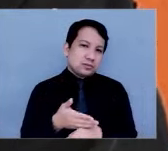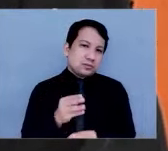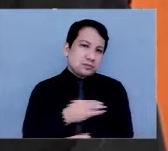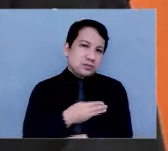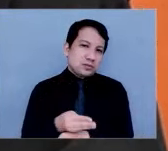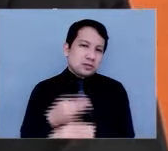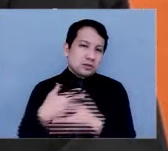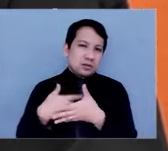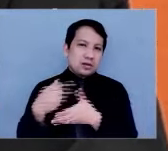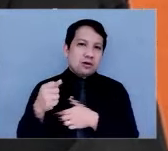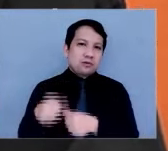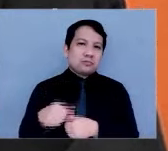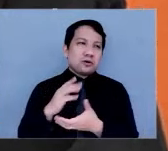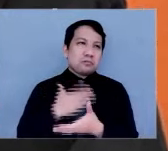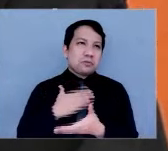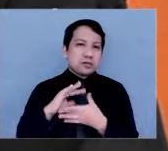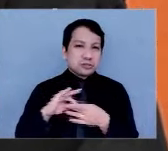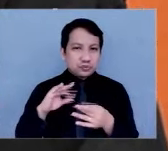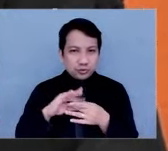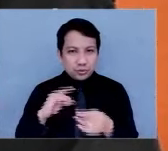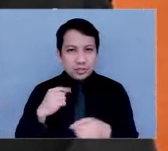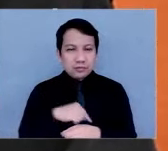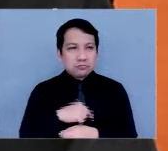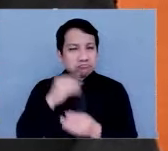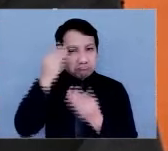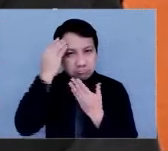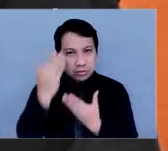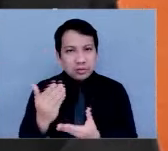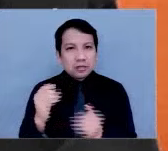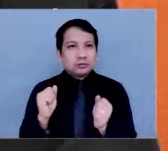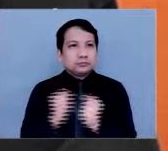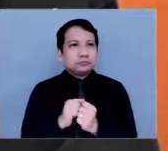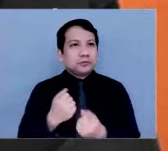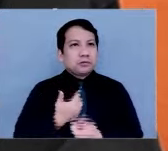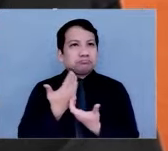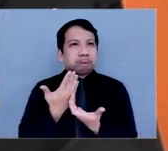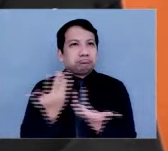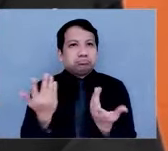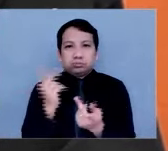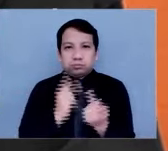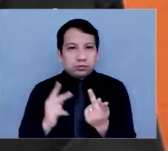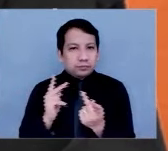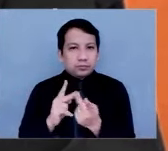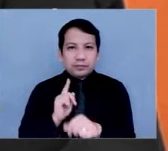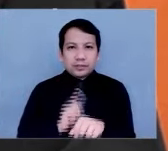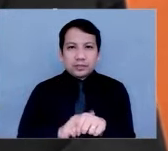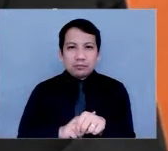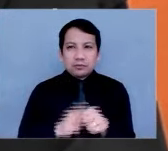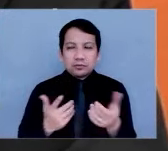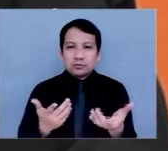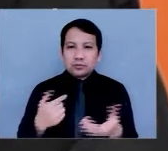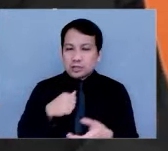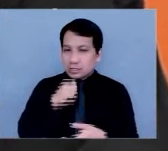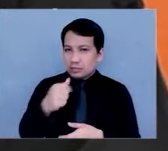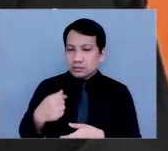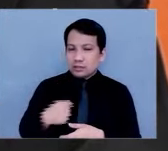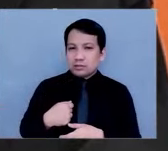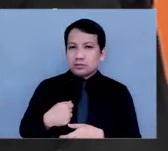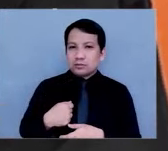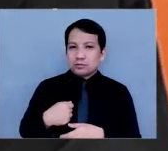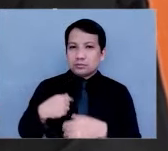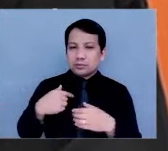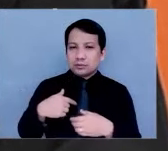ko and yung stories ko. Parang dito ko po yung perfect time na, kumbaga hindi ako sumusunod